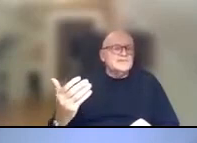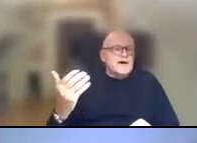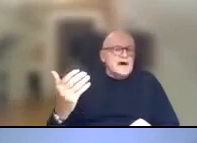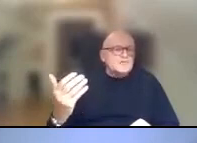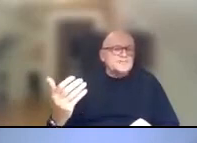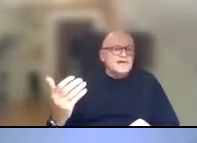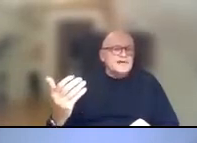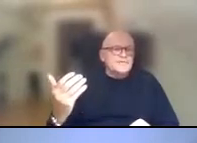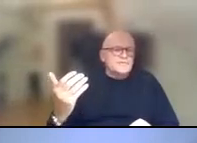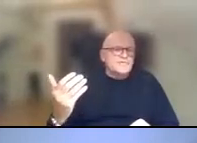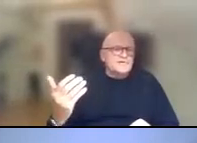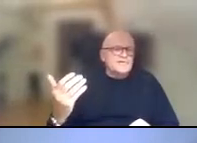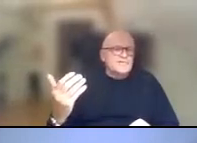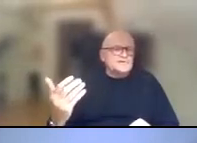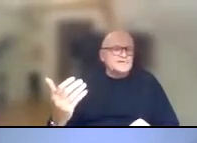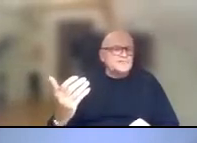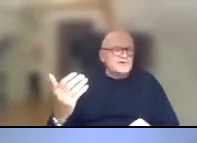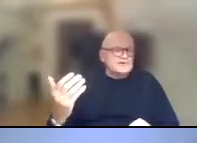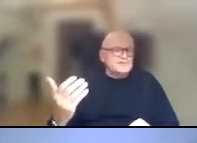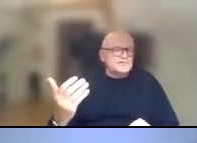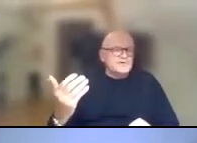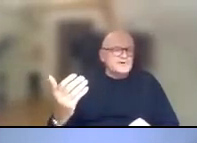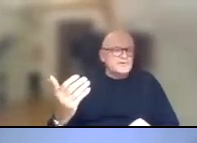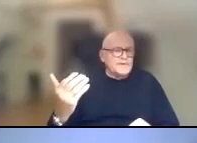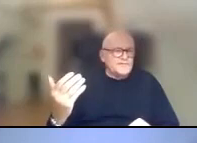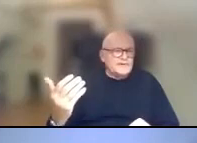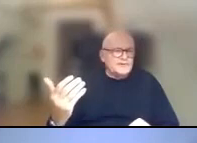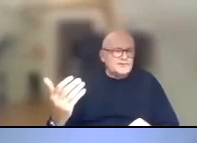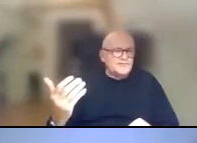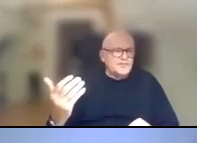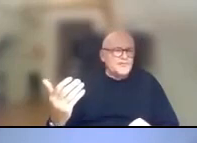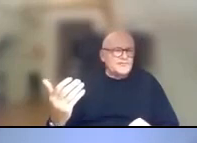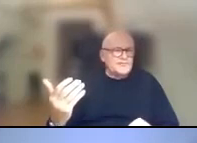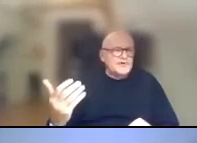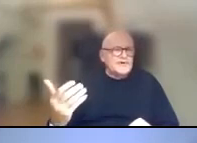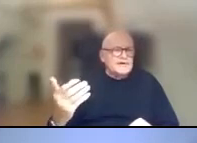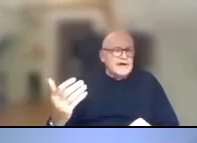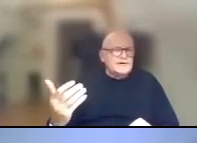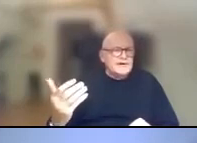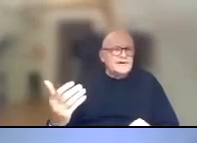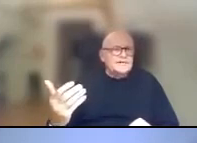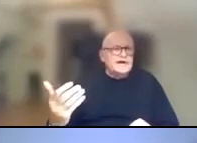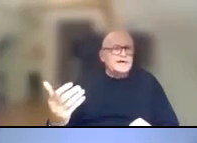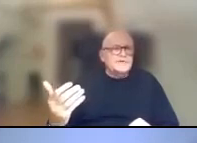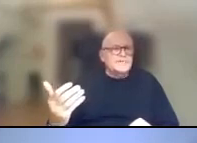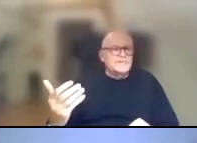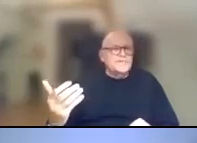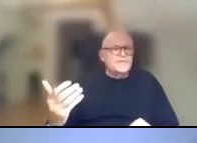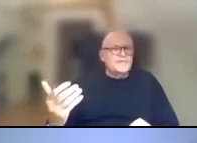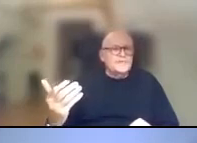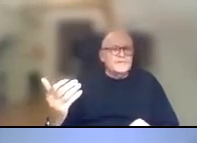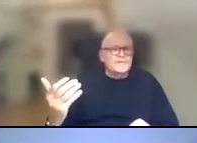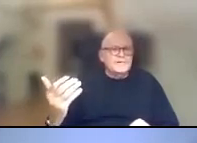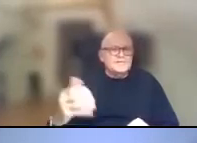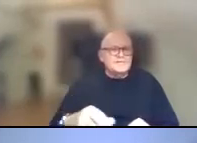die ausbleibende und fehlende Wertschätzung, insbesondere gegenüber pflegerischen Berufen, lange, lange Jahre,